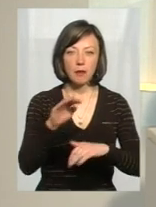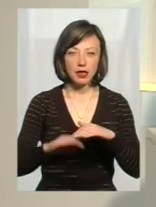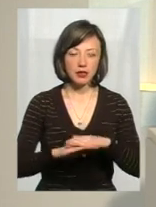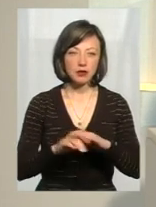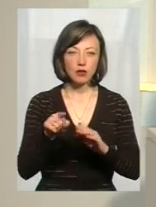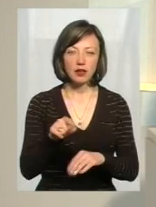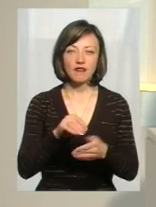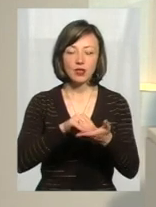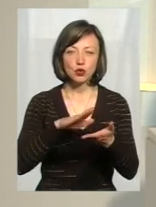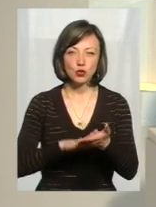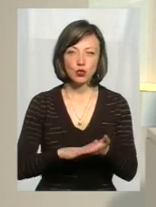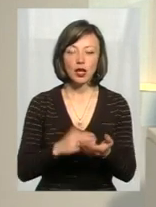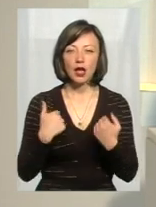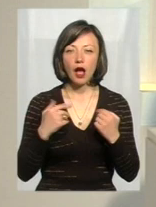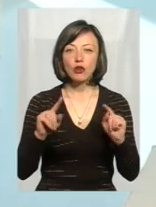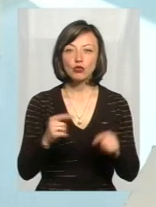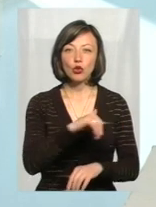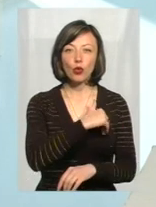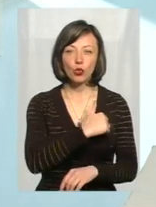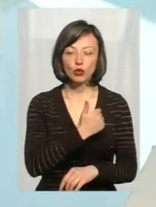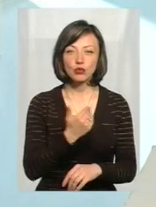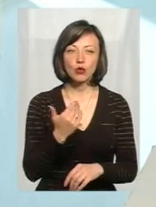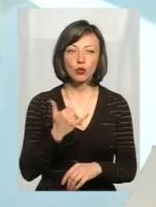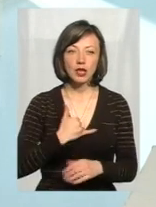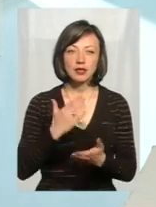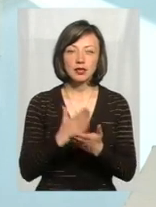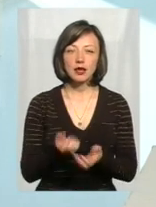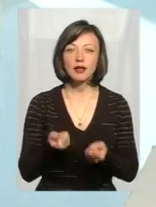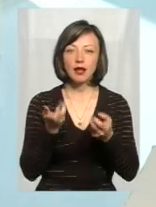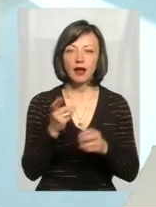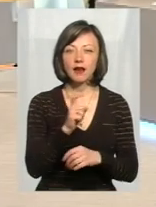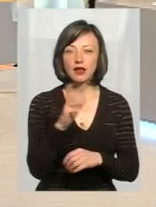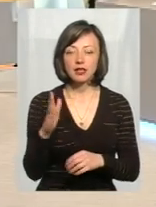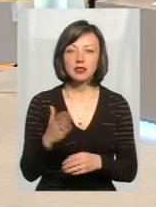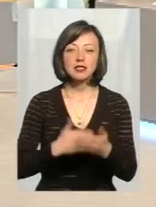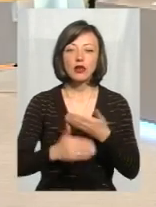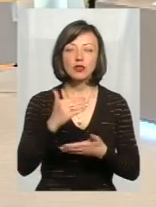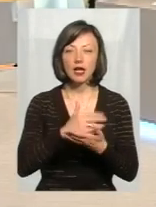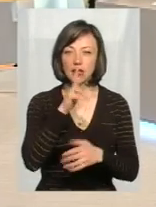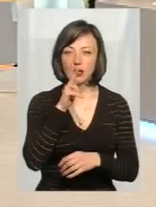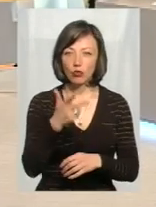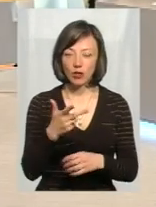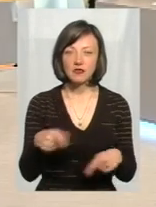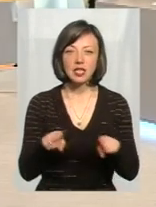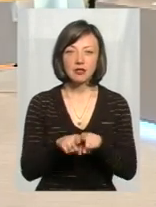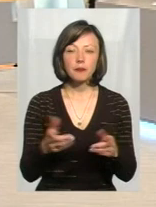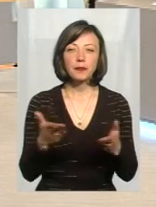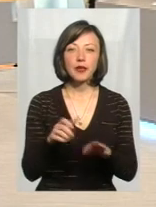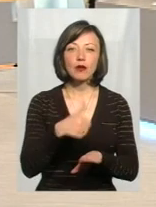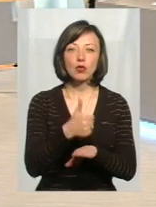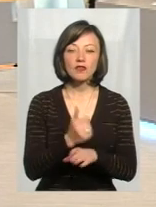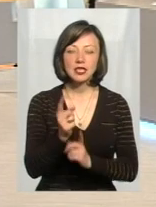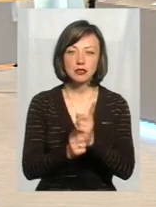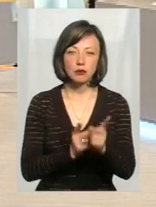їх фіксують. А я дуже хочу, щоб ви, от у нас є декілька хвилин ефірю, за останні 3 роки, от все ж таки, які головні